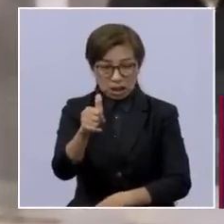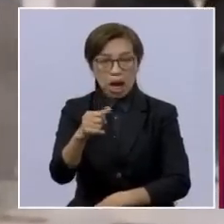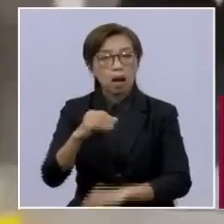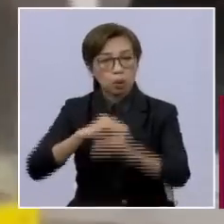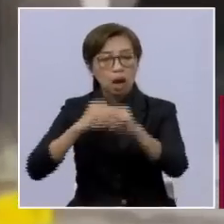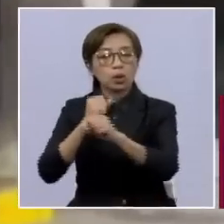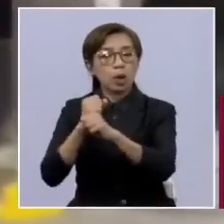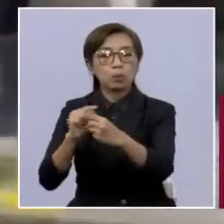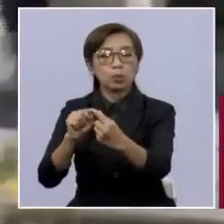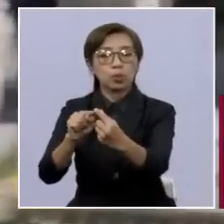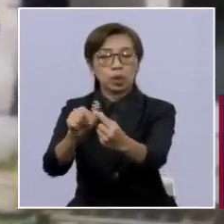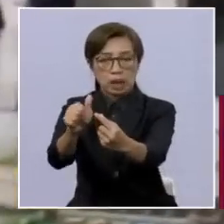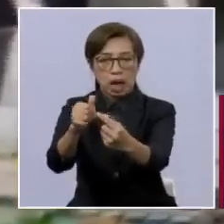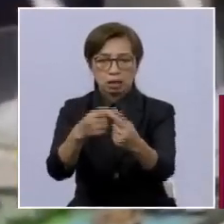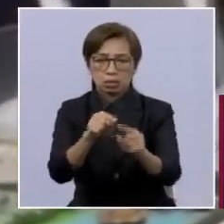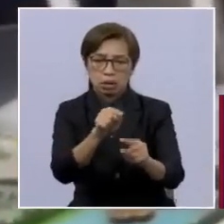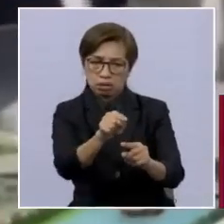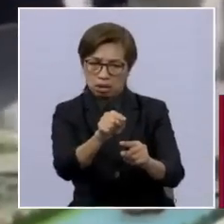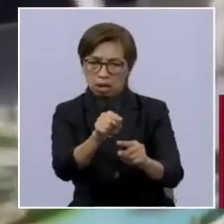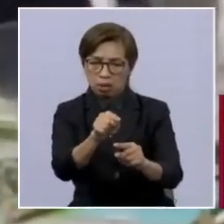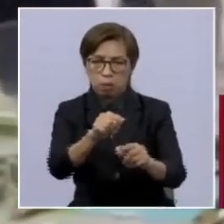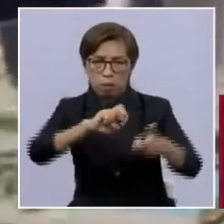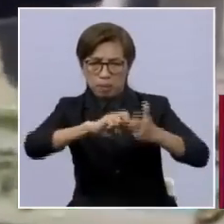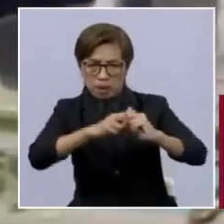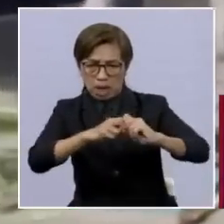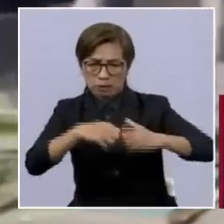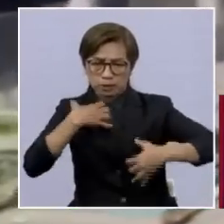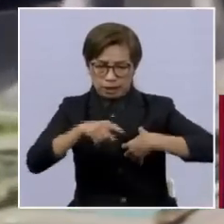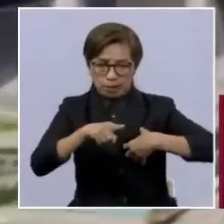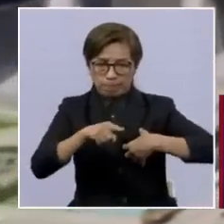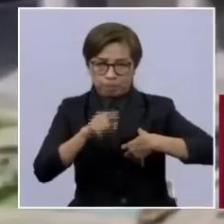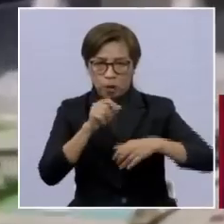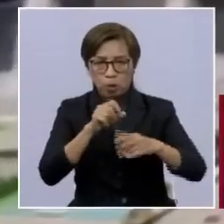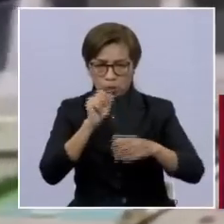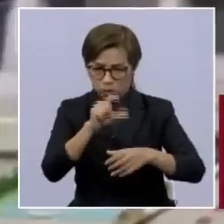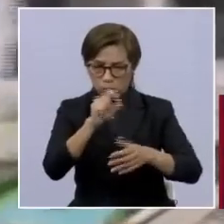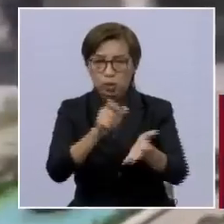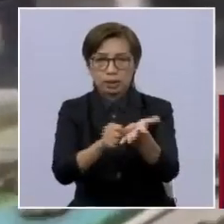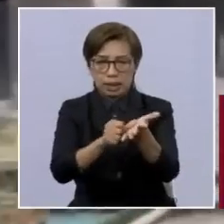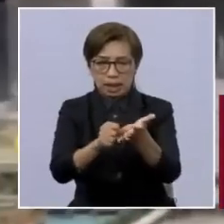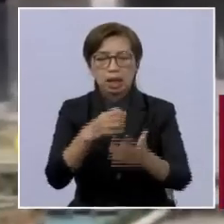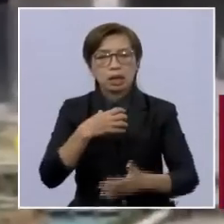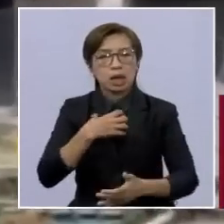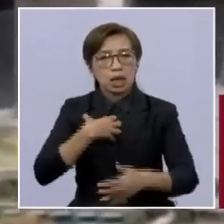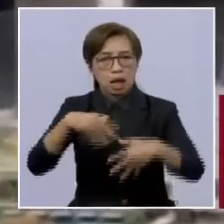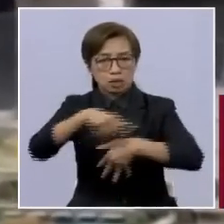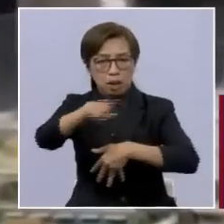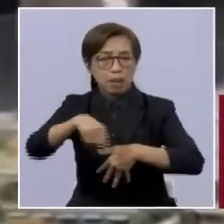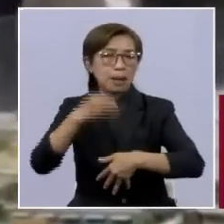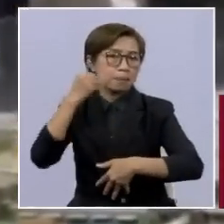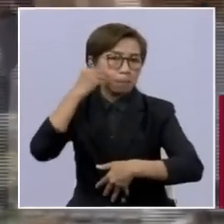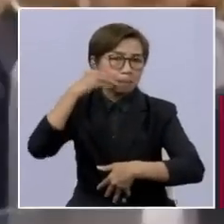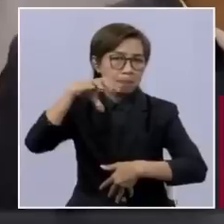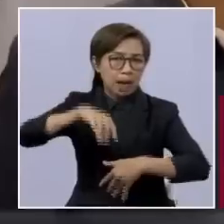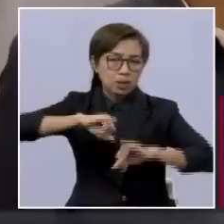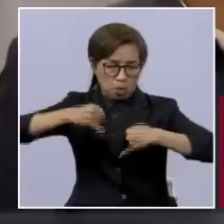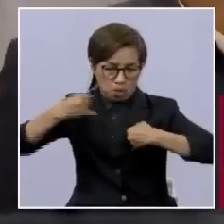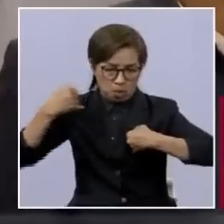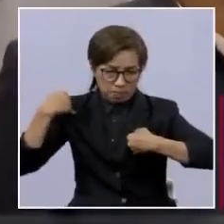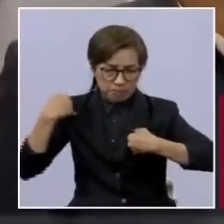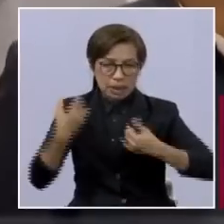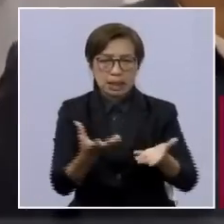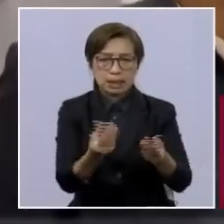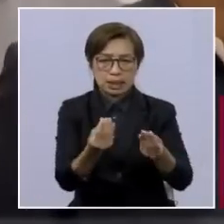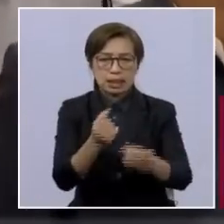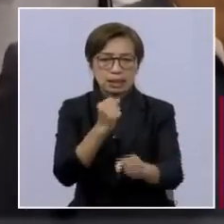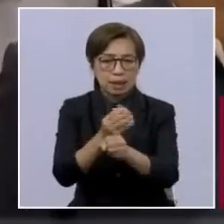ไปอะไรที่เป็นความเดือดร้อนก็จะต้องเร่งแก้ไขรวมถึงอยากให้ทุกคนมีที่อยู่อาศัยที่ทำกินและจากนี้ไปจะเดิน